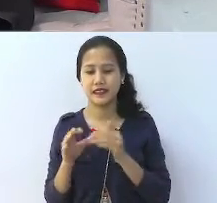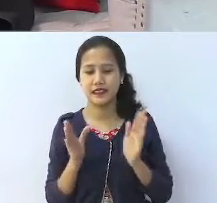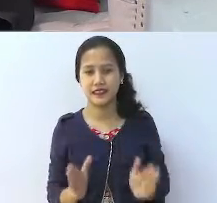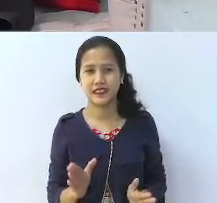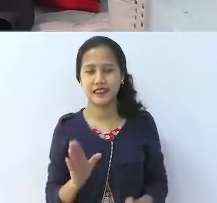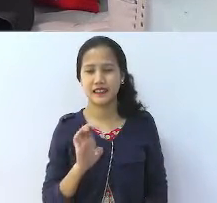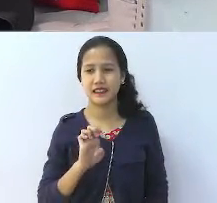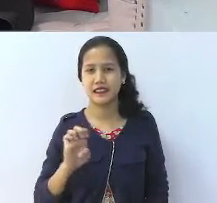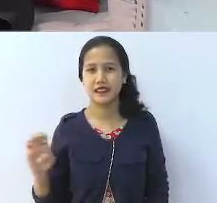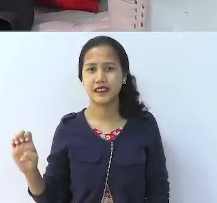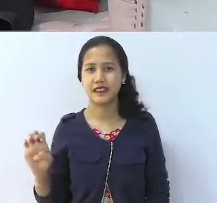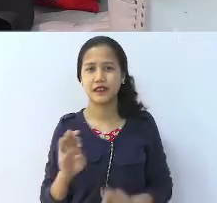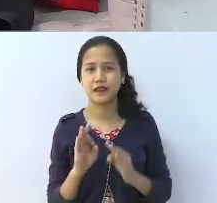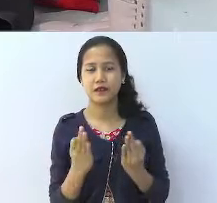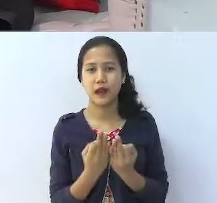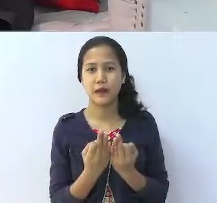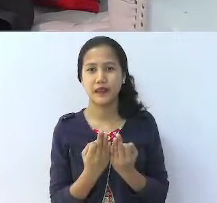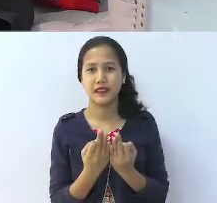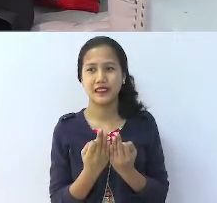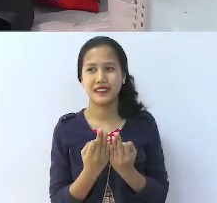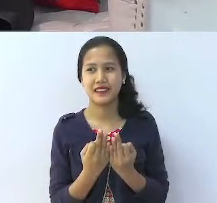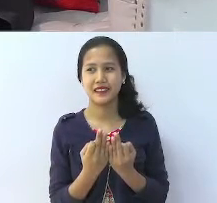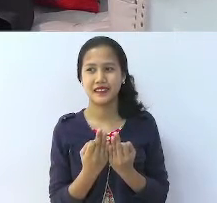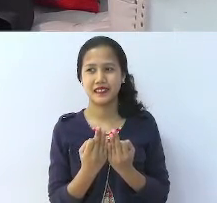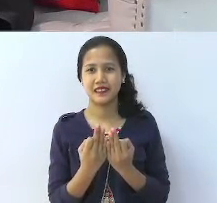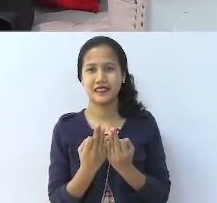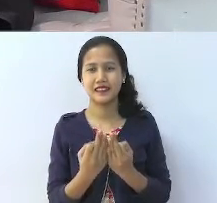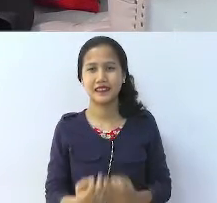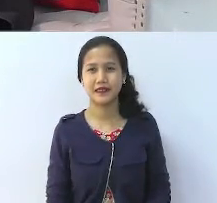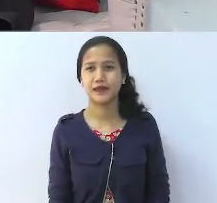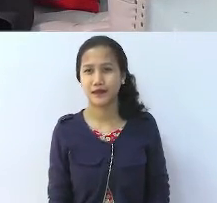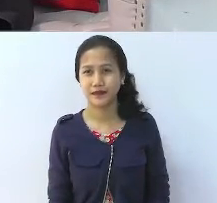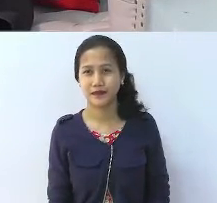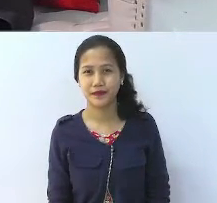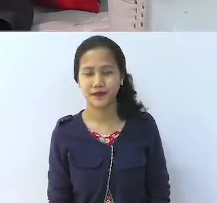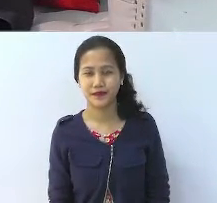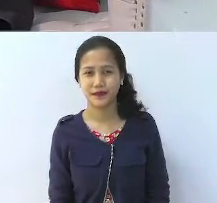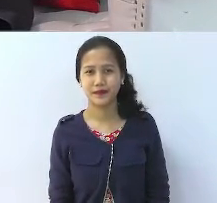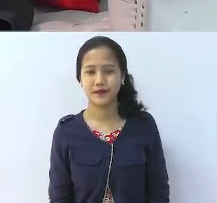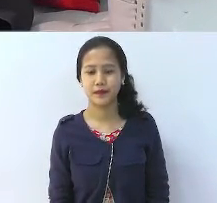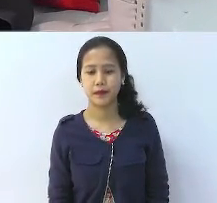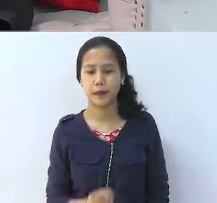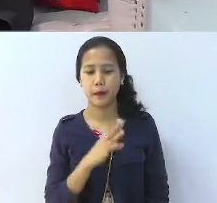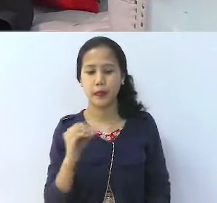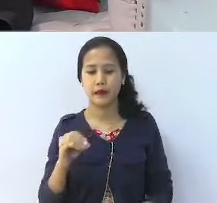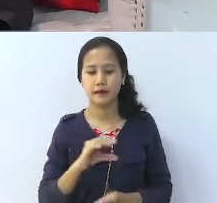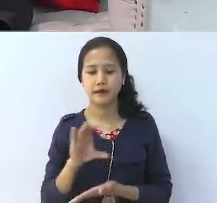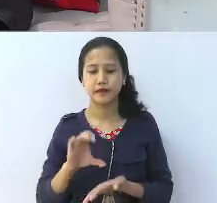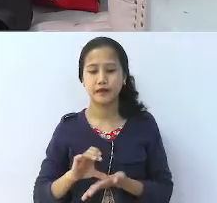taga North, South, East, and West corners ng ating simbahan. Hello po kay lahat yung mga viewers at